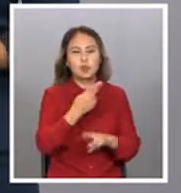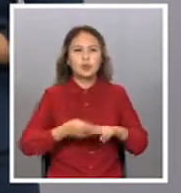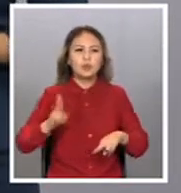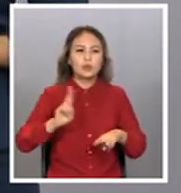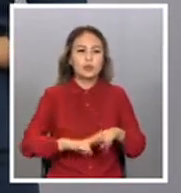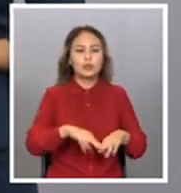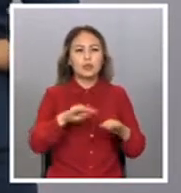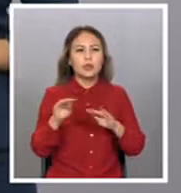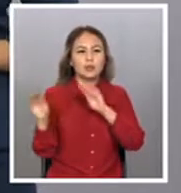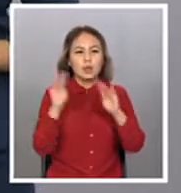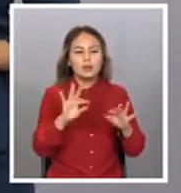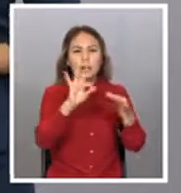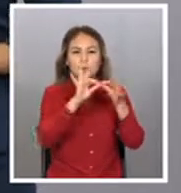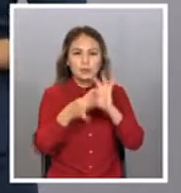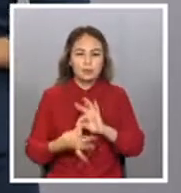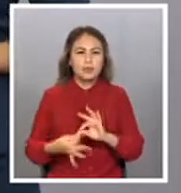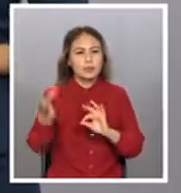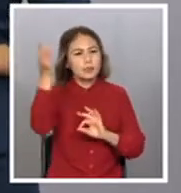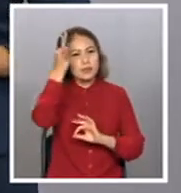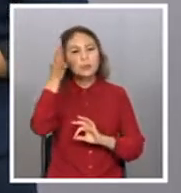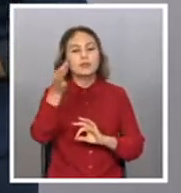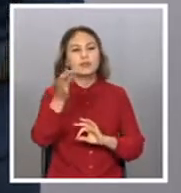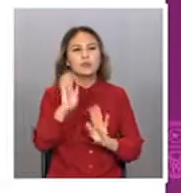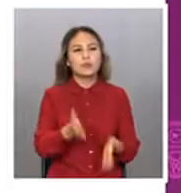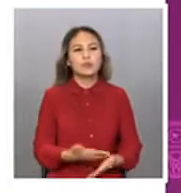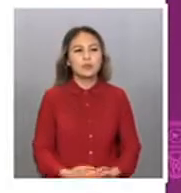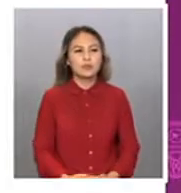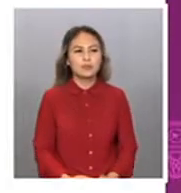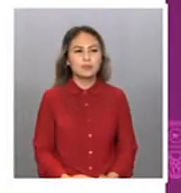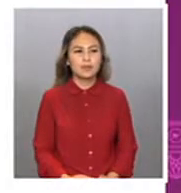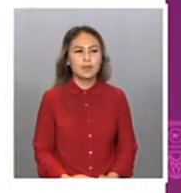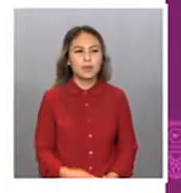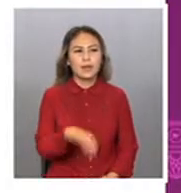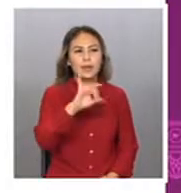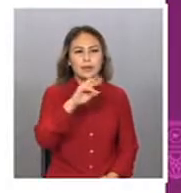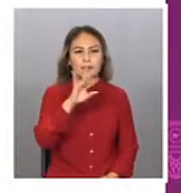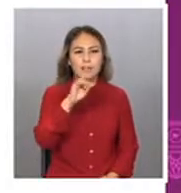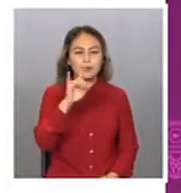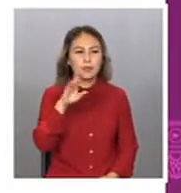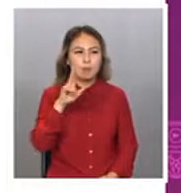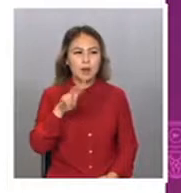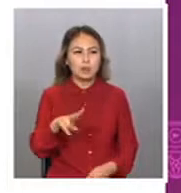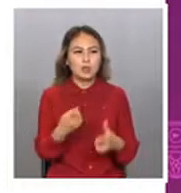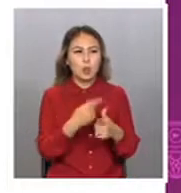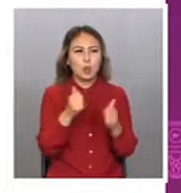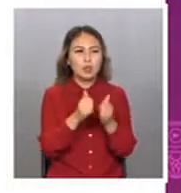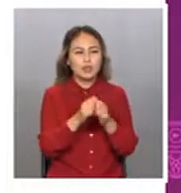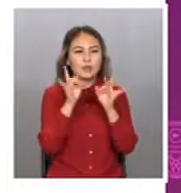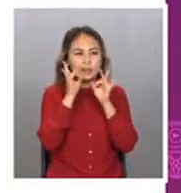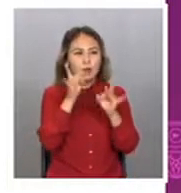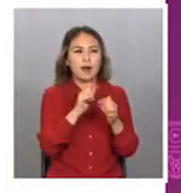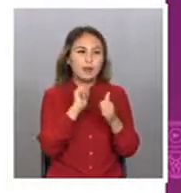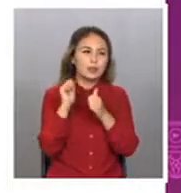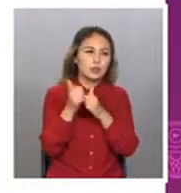ықпал түрлерінің анықтамасын есімізге түсірейік. Ілгерінді ықпал – көрші дыбыстардың